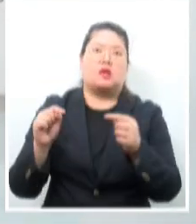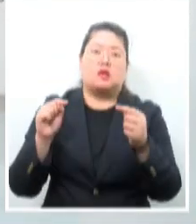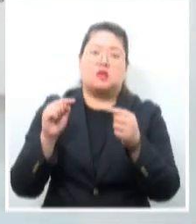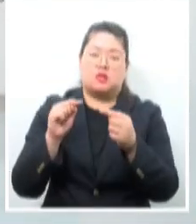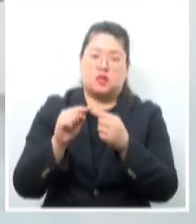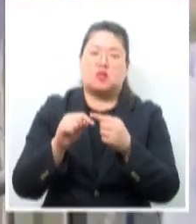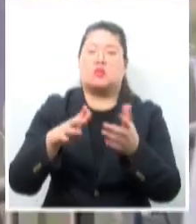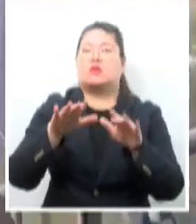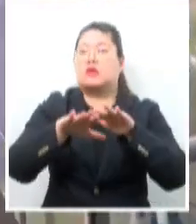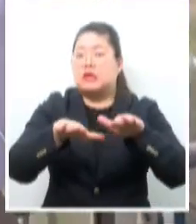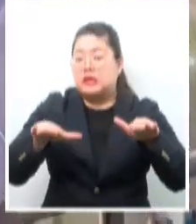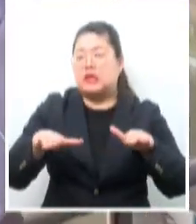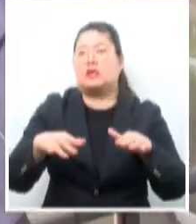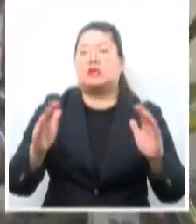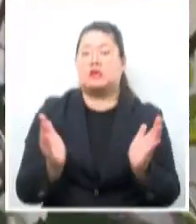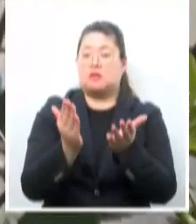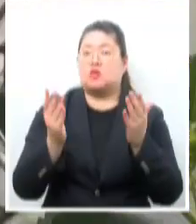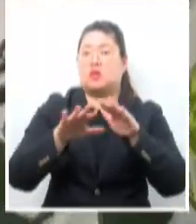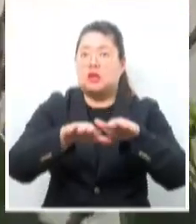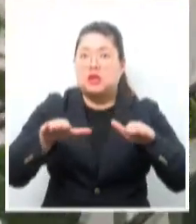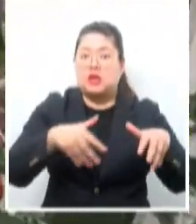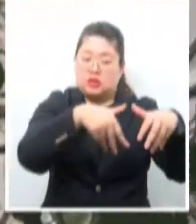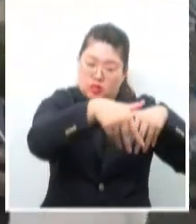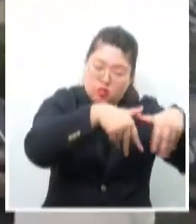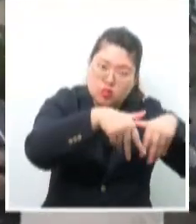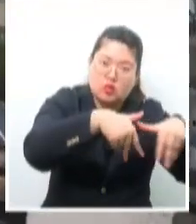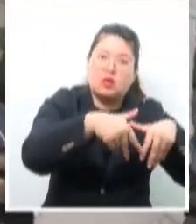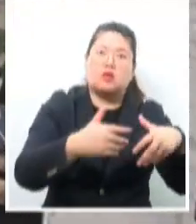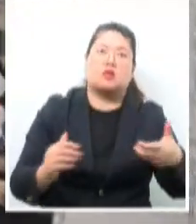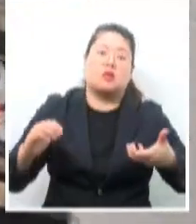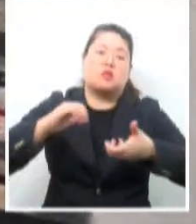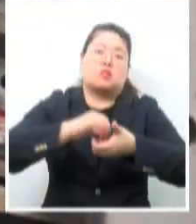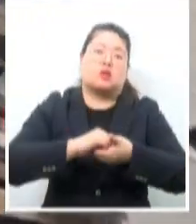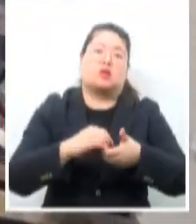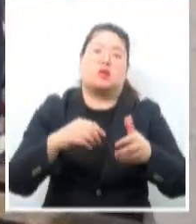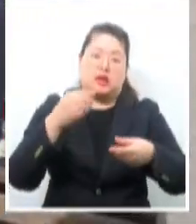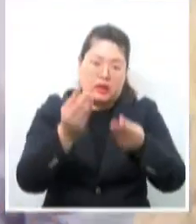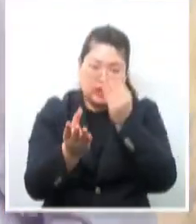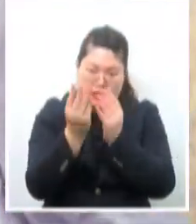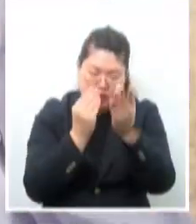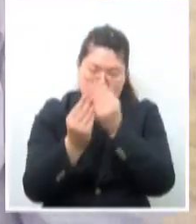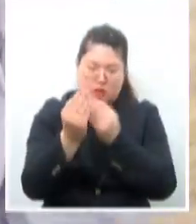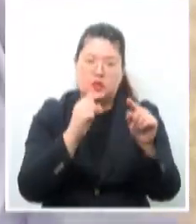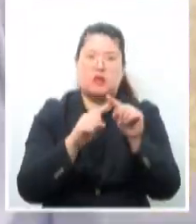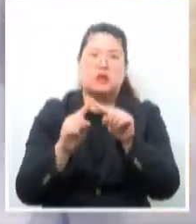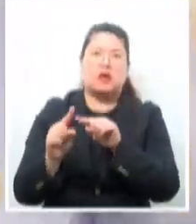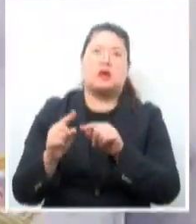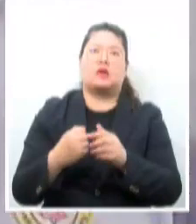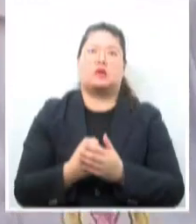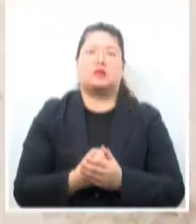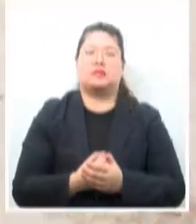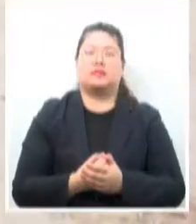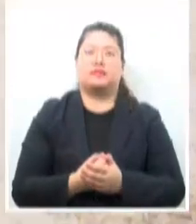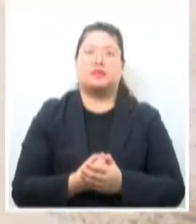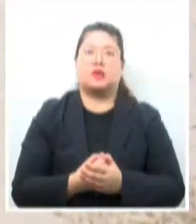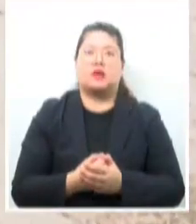แต่มากให้เด็กๆและท้องถิ่นเข้ามามีส่วนร่วมในการจัดกระบวนการเรียนรู้เราจะไม่ใช้คำว่า